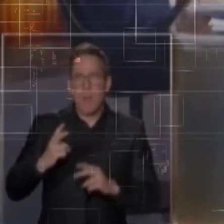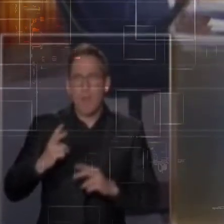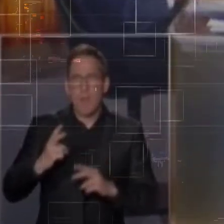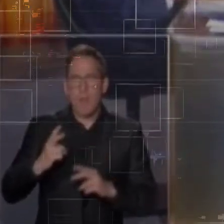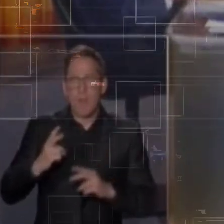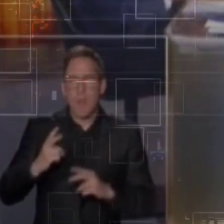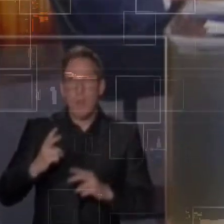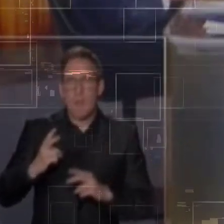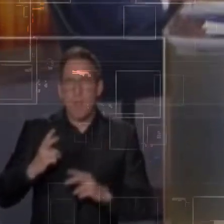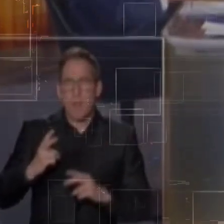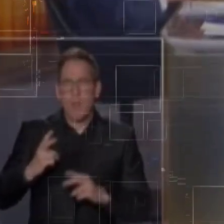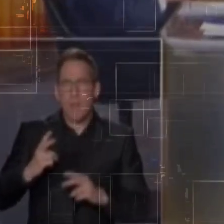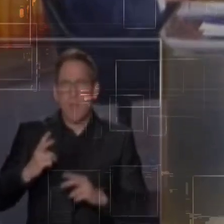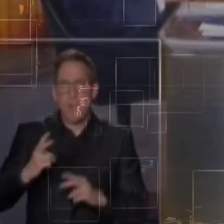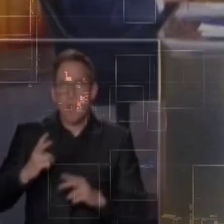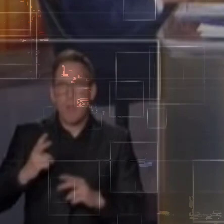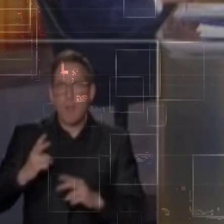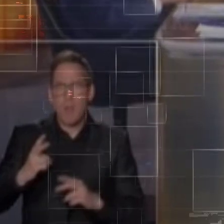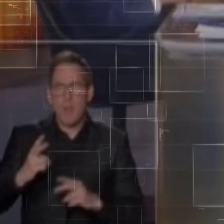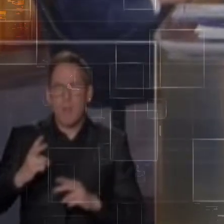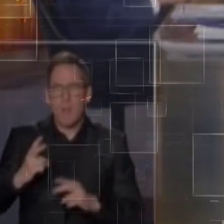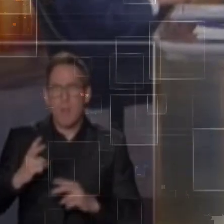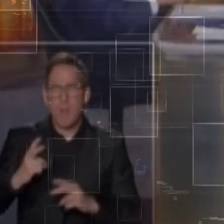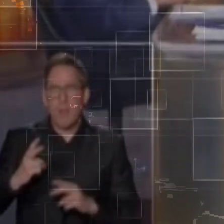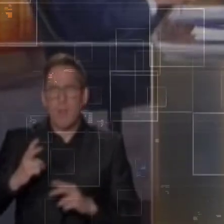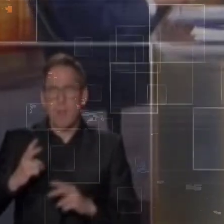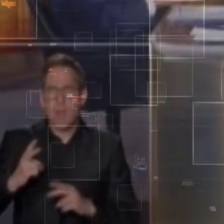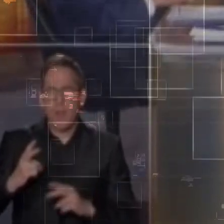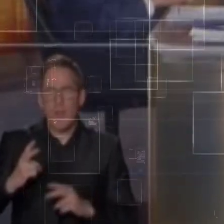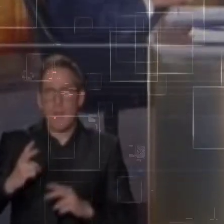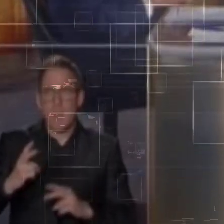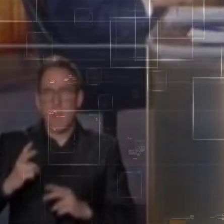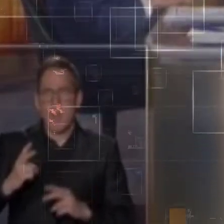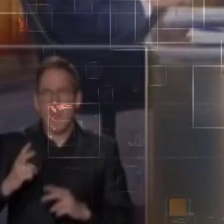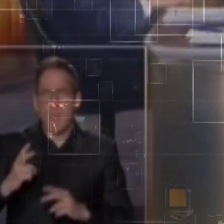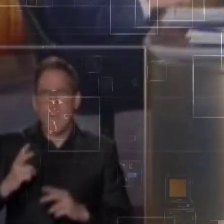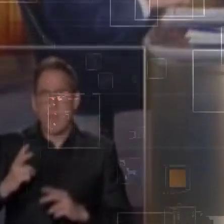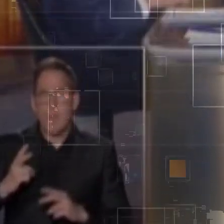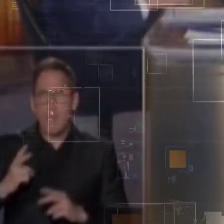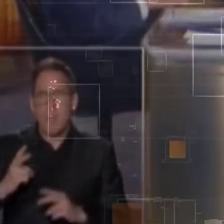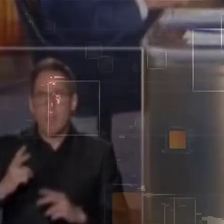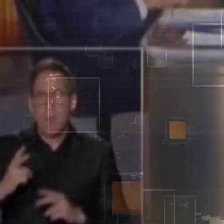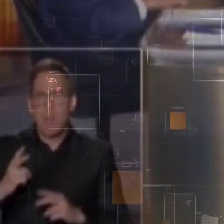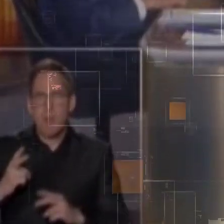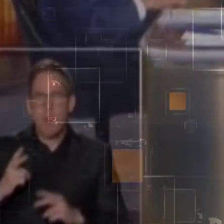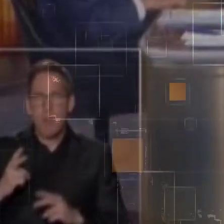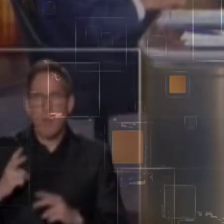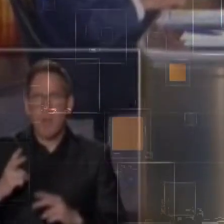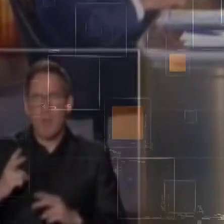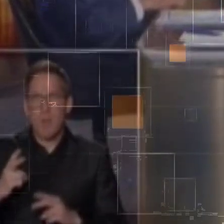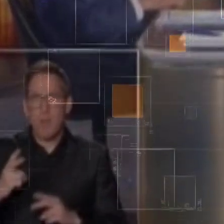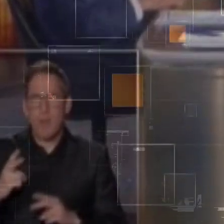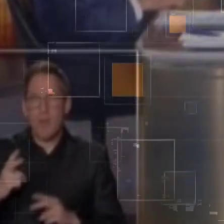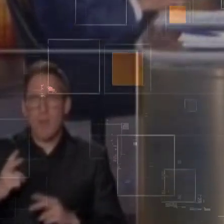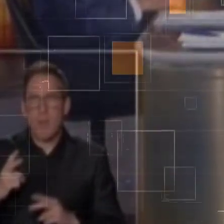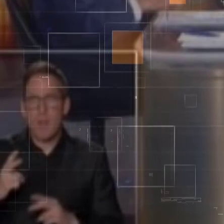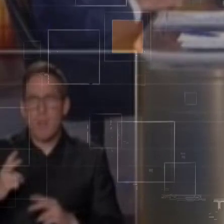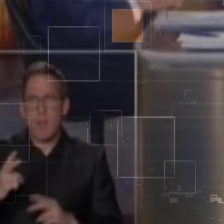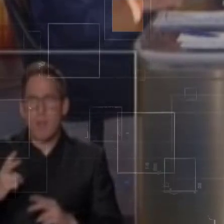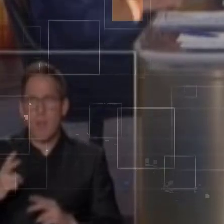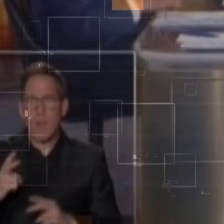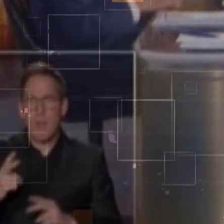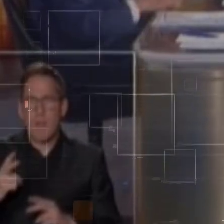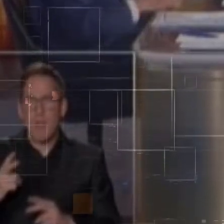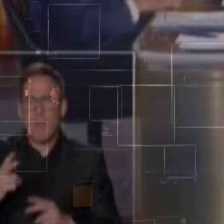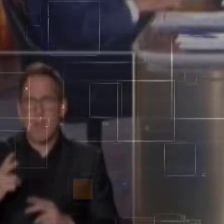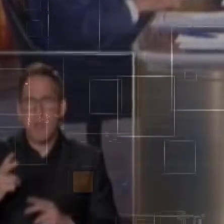ses expressions toujours aussi désuètes. 5 ans après le célèbre débat de l'entre-deux-tours de 2017, Emmanuel Macron